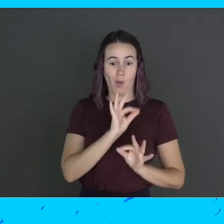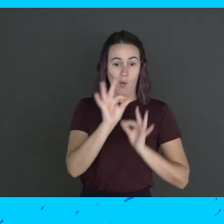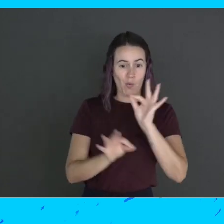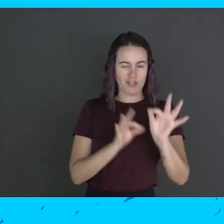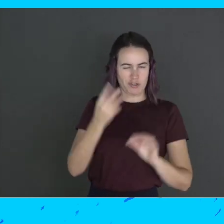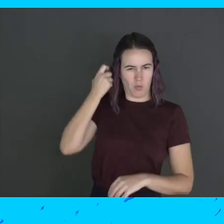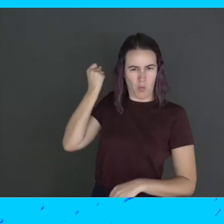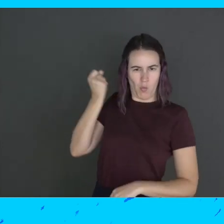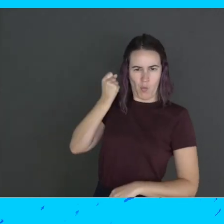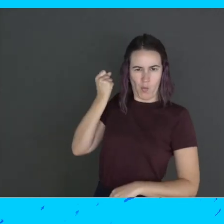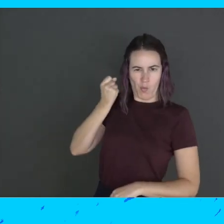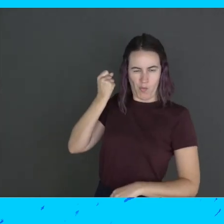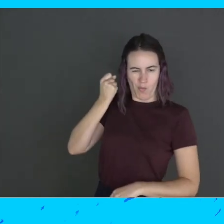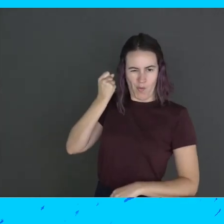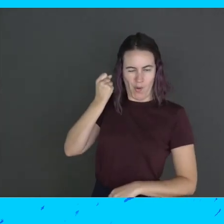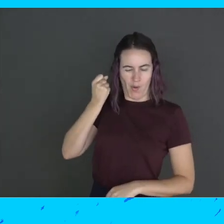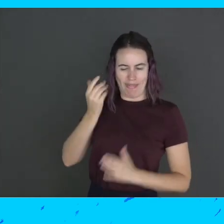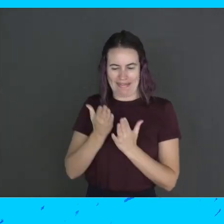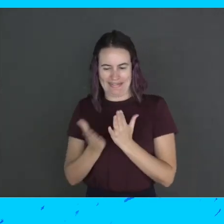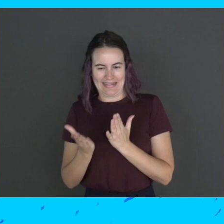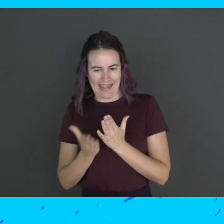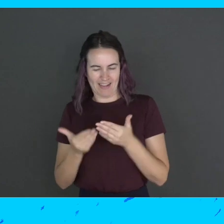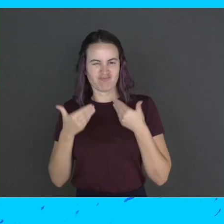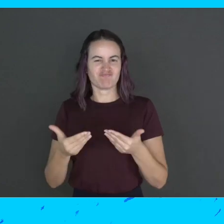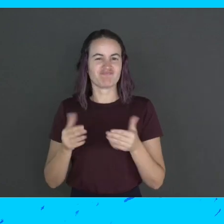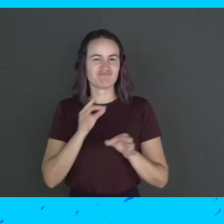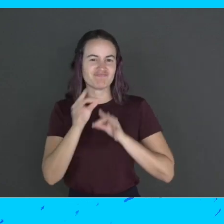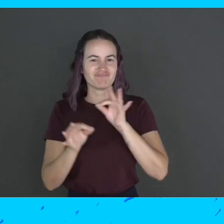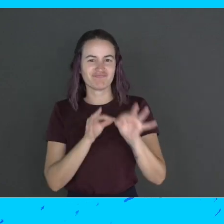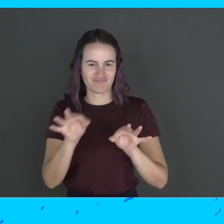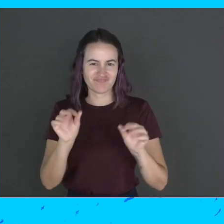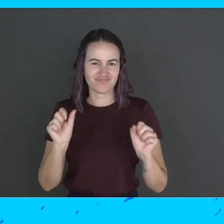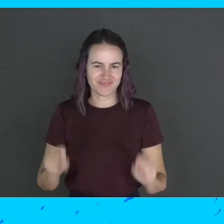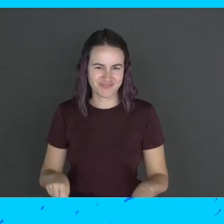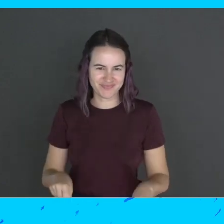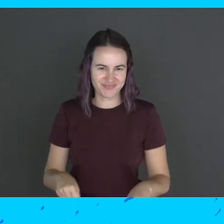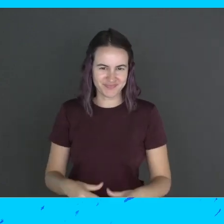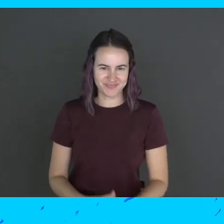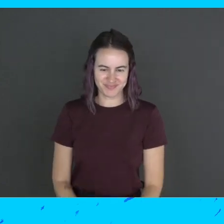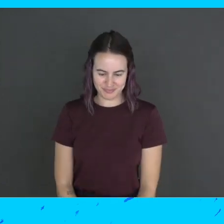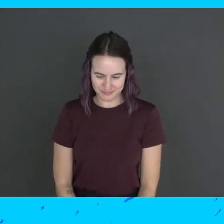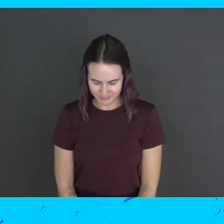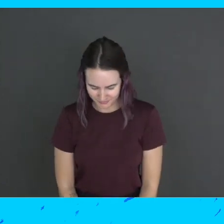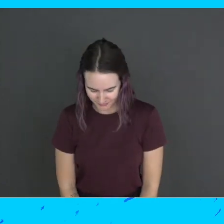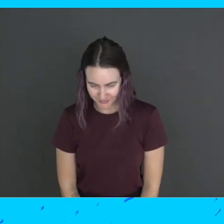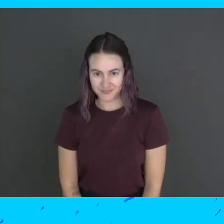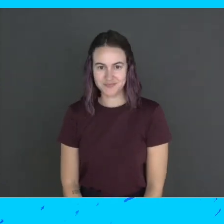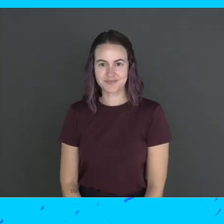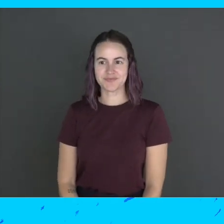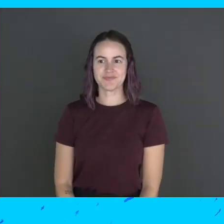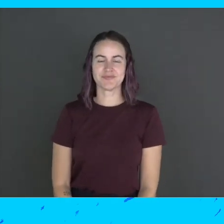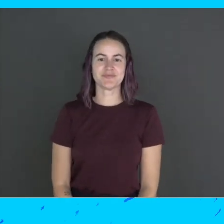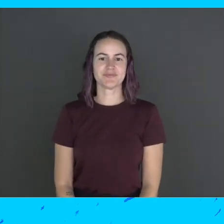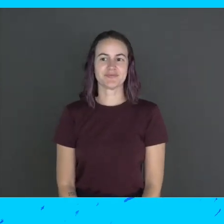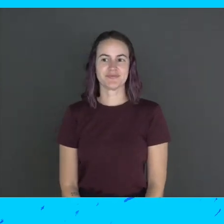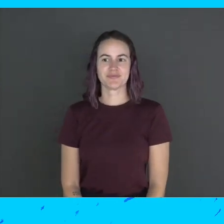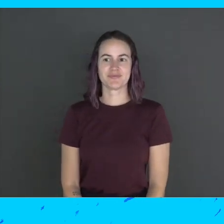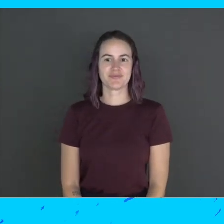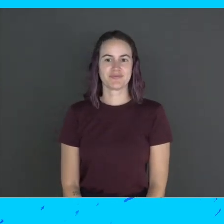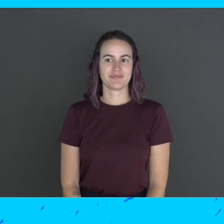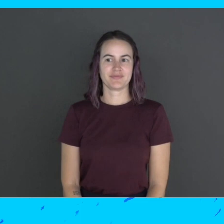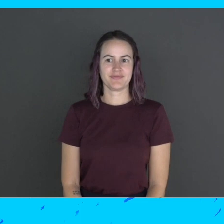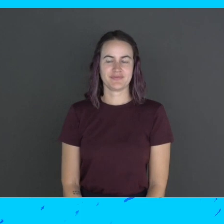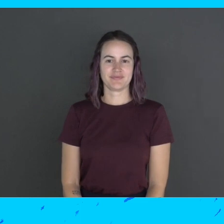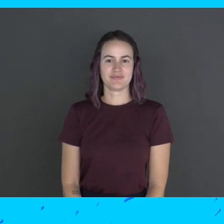entendons. Donc, nous voulons votre opinion, savoir ce que vous faites. Alors,